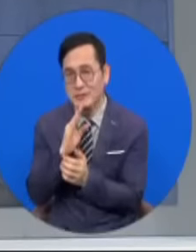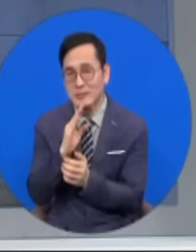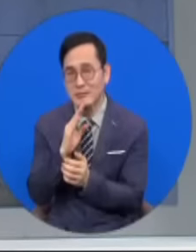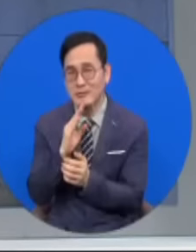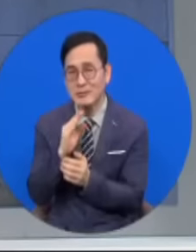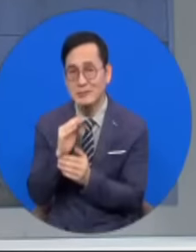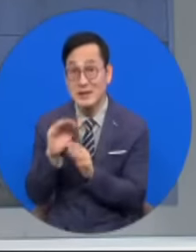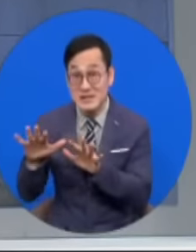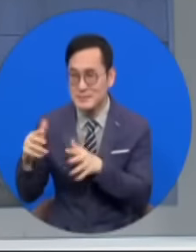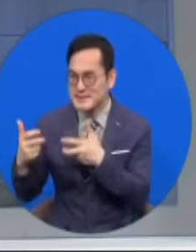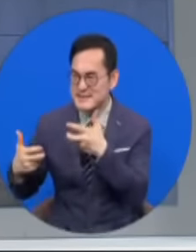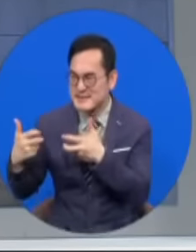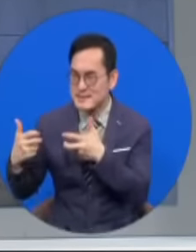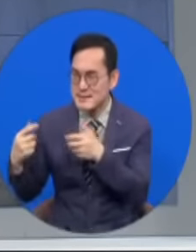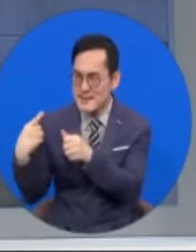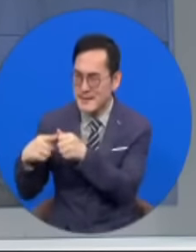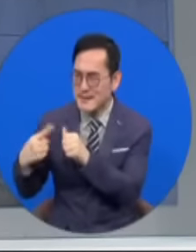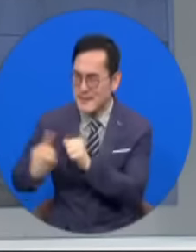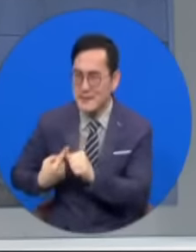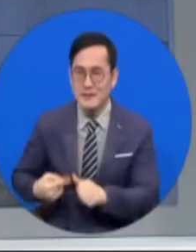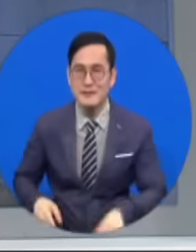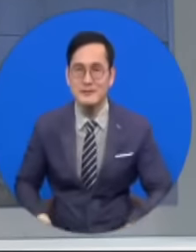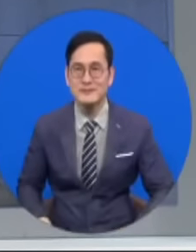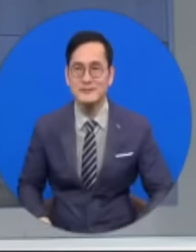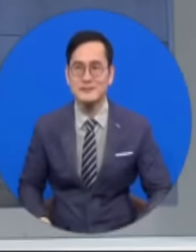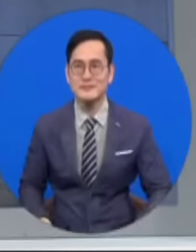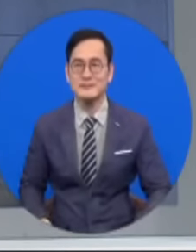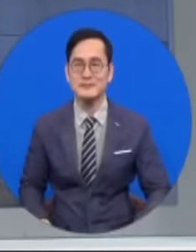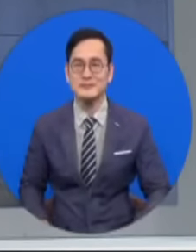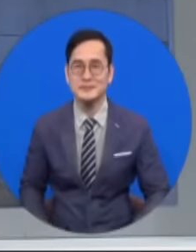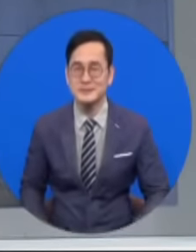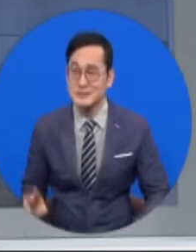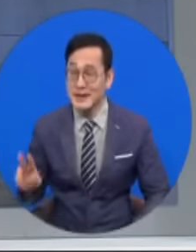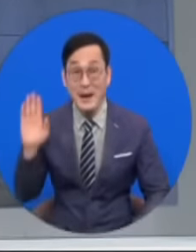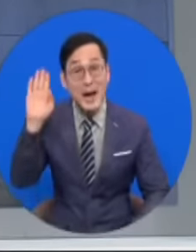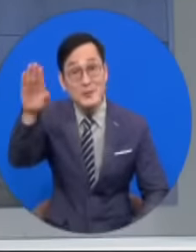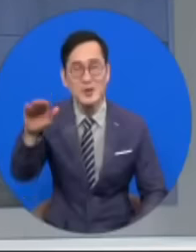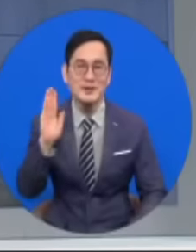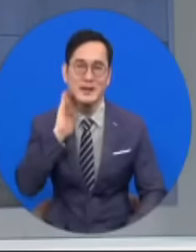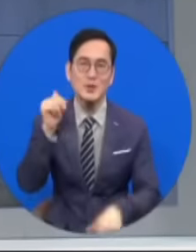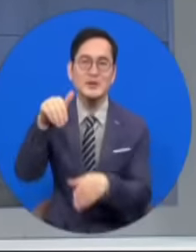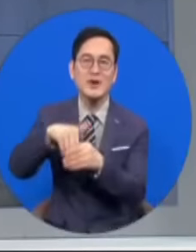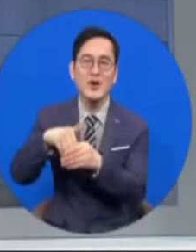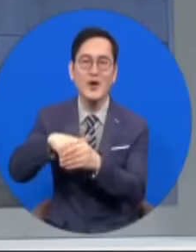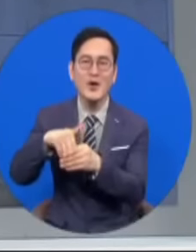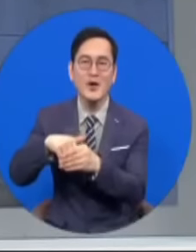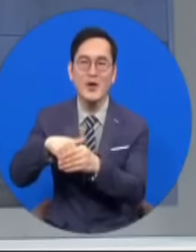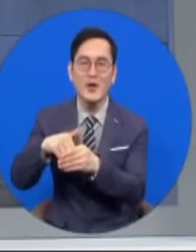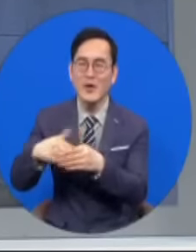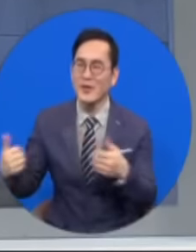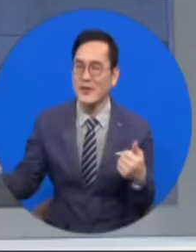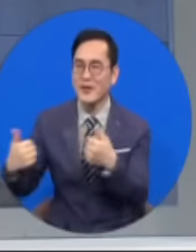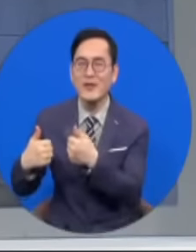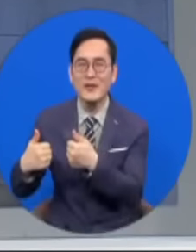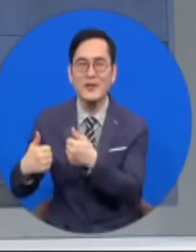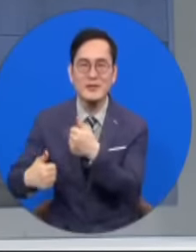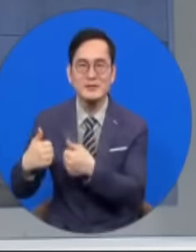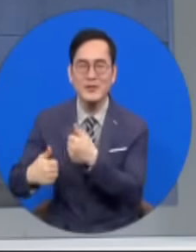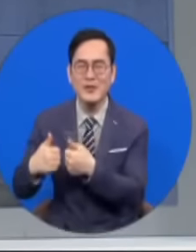분이잖아요 그러면이 두 명의 선의의 경쟁을 통해서 년 대권 구도에서 무언가 더 시너지를 내야 할 텐데 이렇게 치열하게